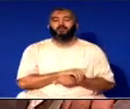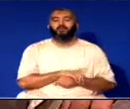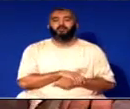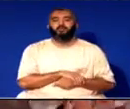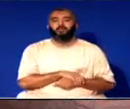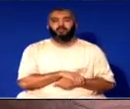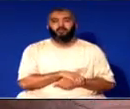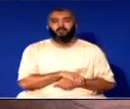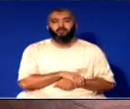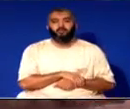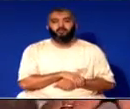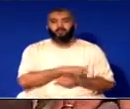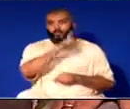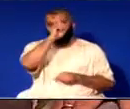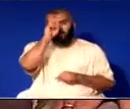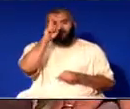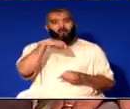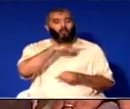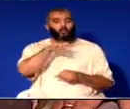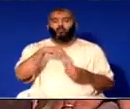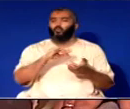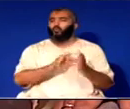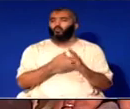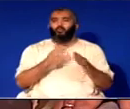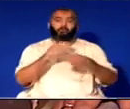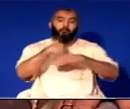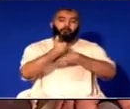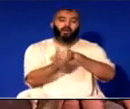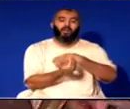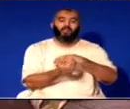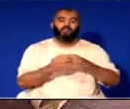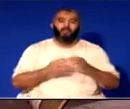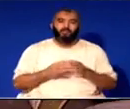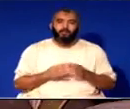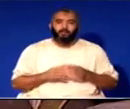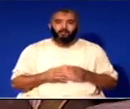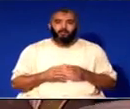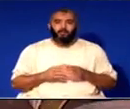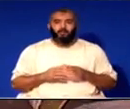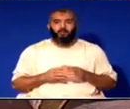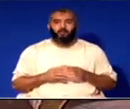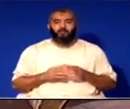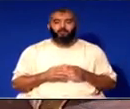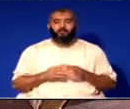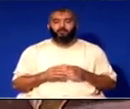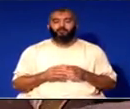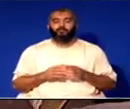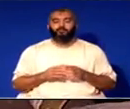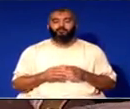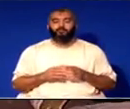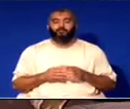برحمته ويلقينا به يوم القيامة على خير إن شاء الله. شوفي أولا نقول للسائلة الحاجة